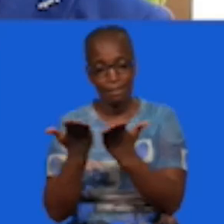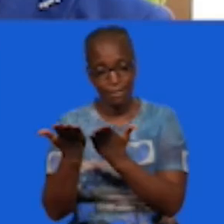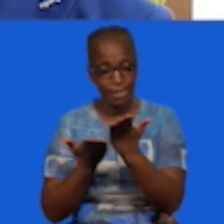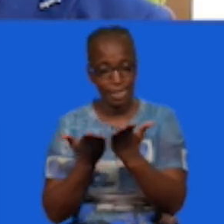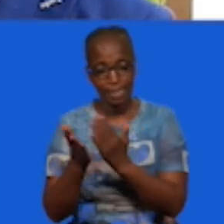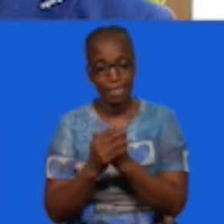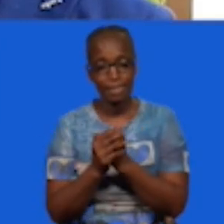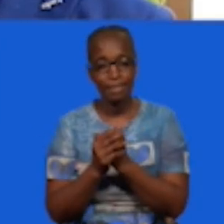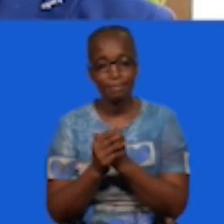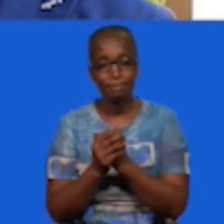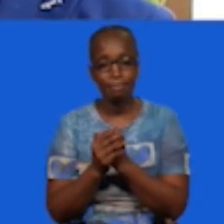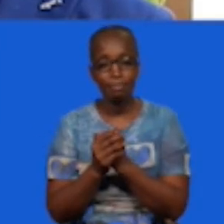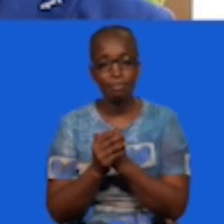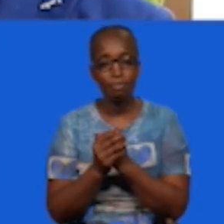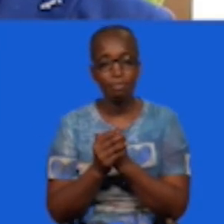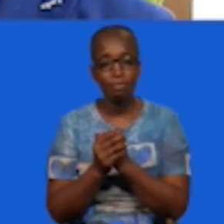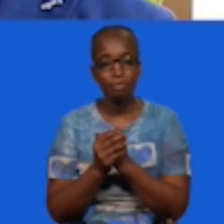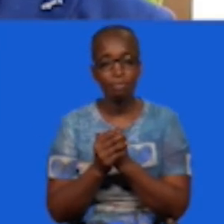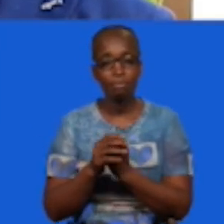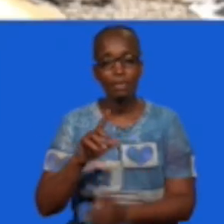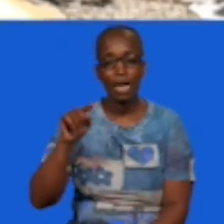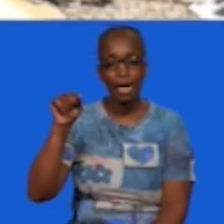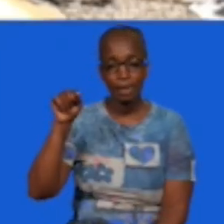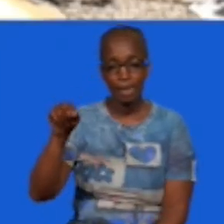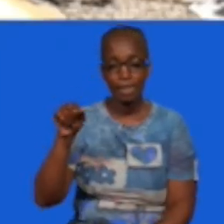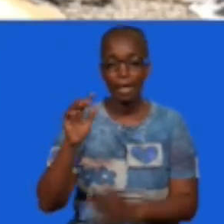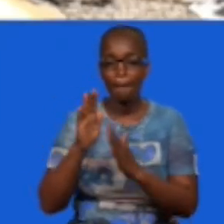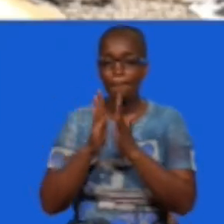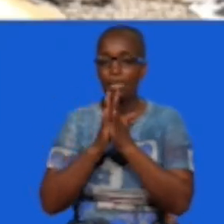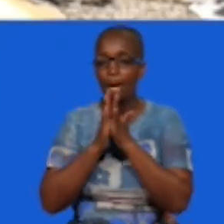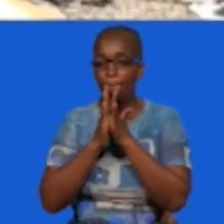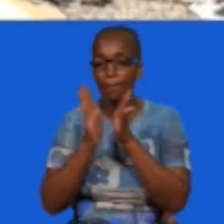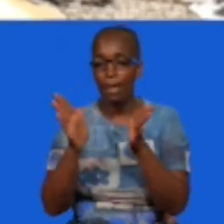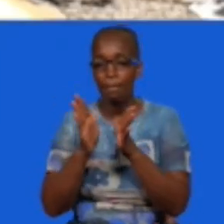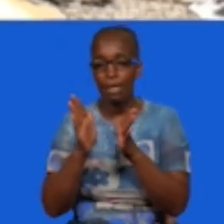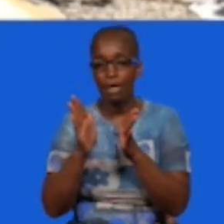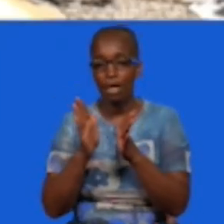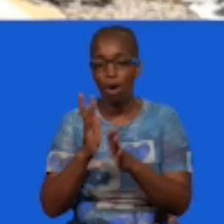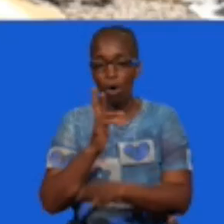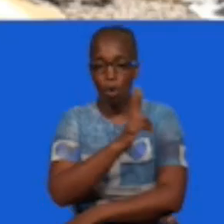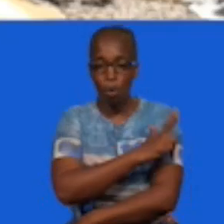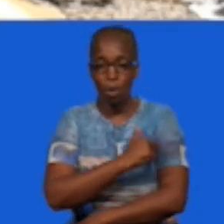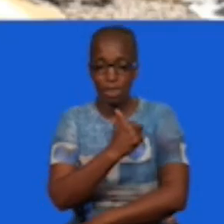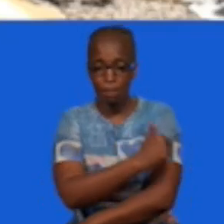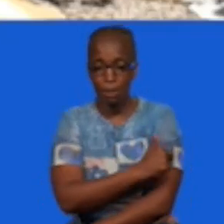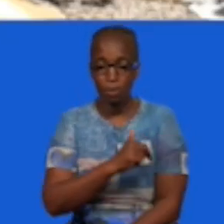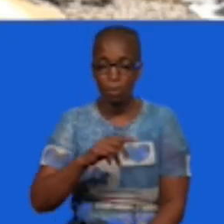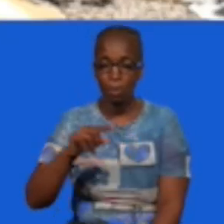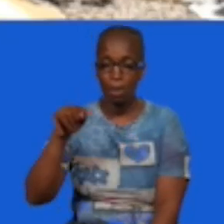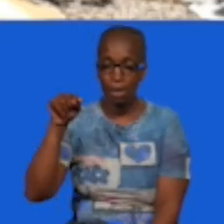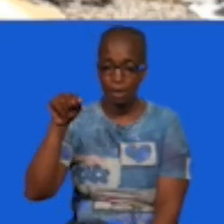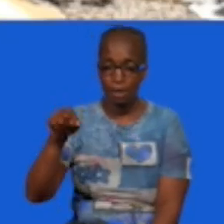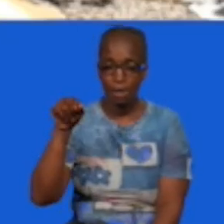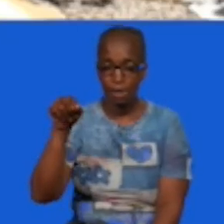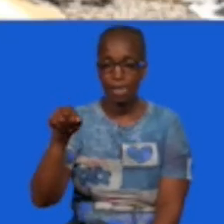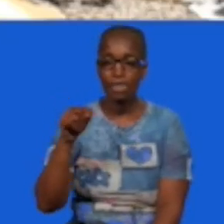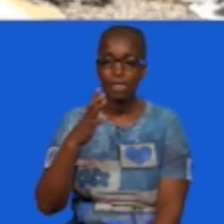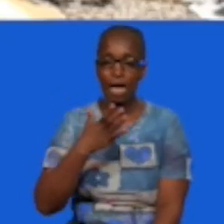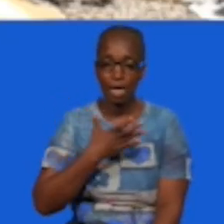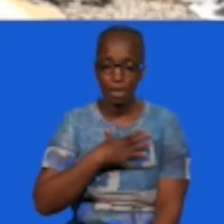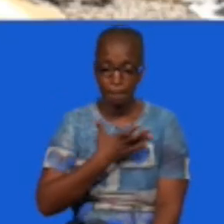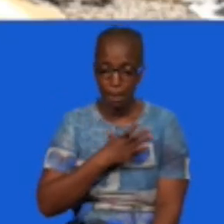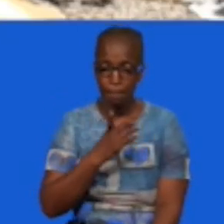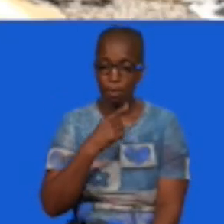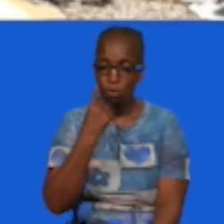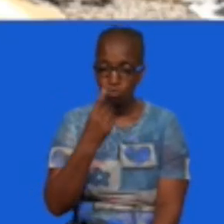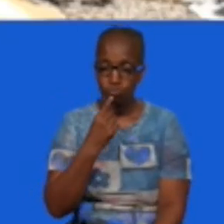jukumu ya kuendelea kuwa kwa hiyo hospitali. Hizi hospitali za umma ni sisi wenyewe